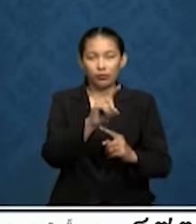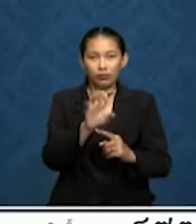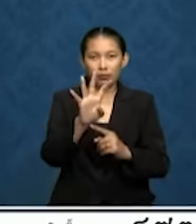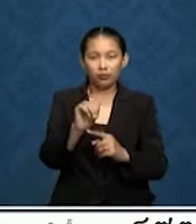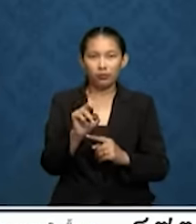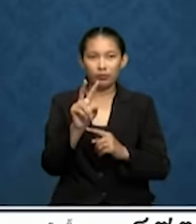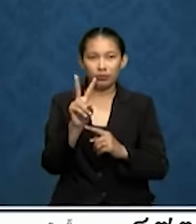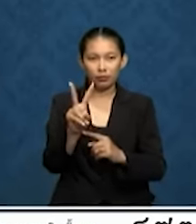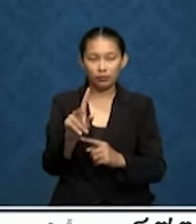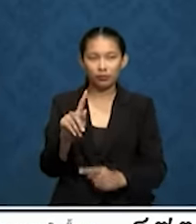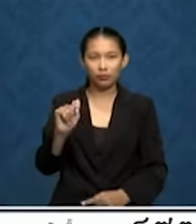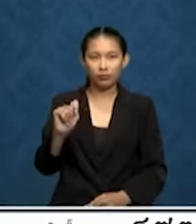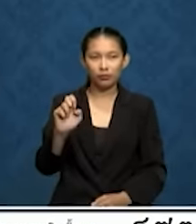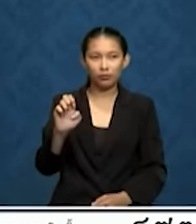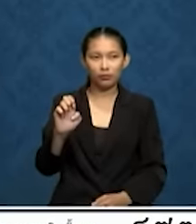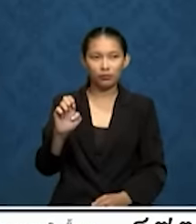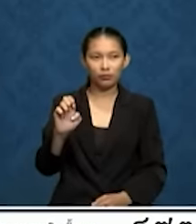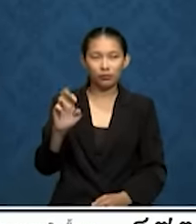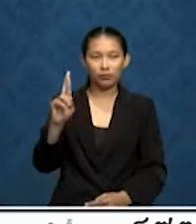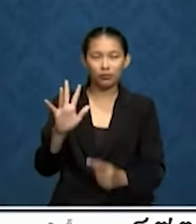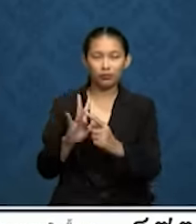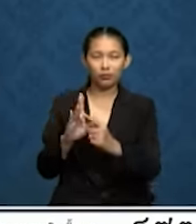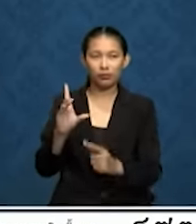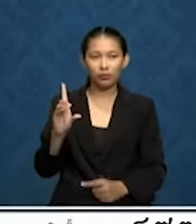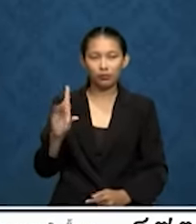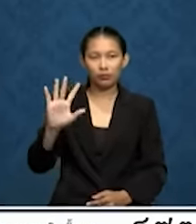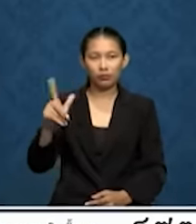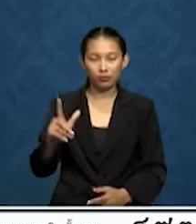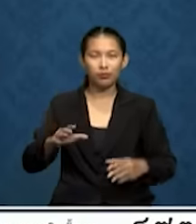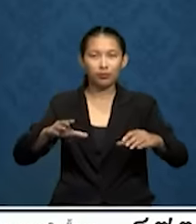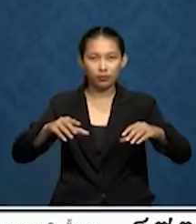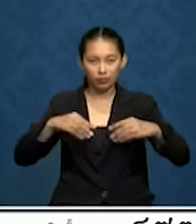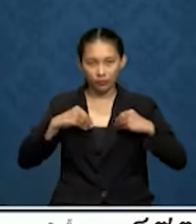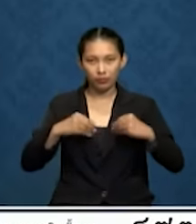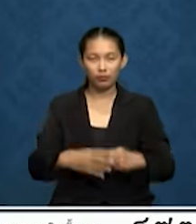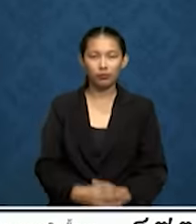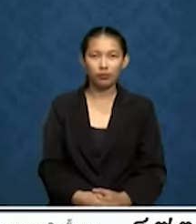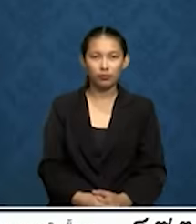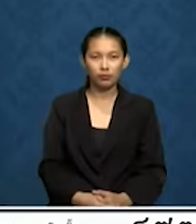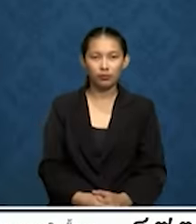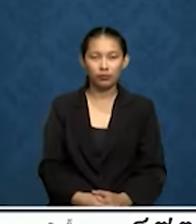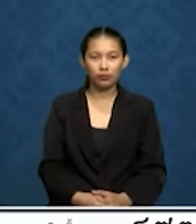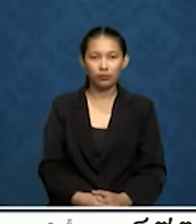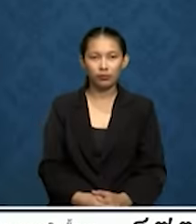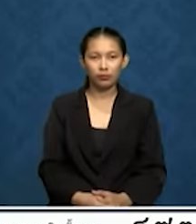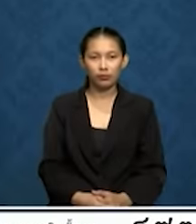142นายธีรเดชตั้งมั่นก่อกิจ เห็นชอบครับ